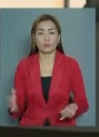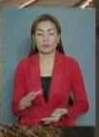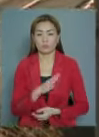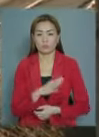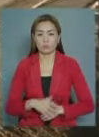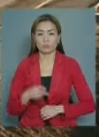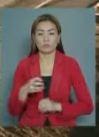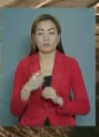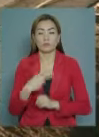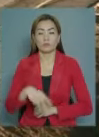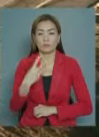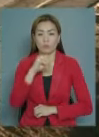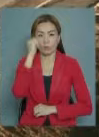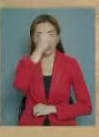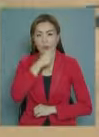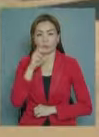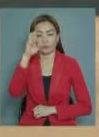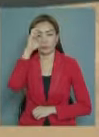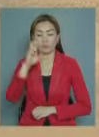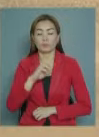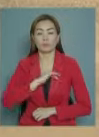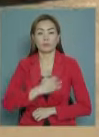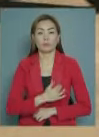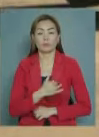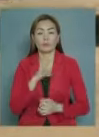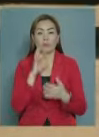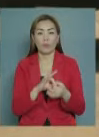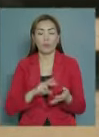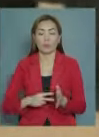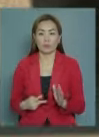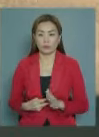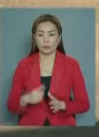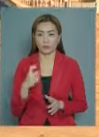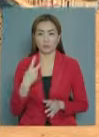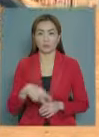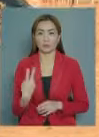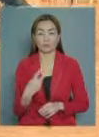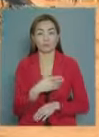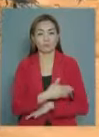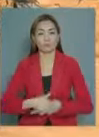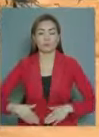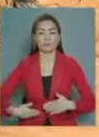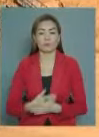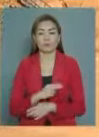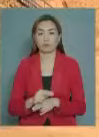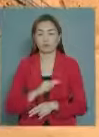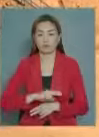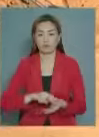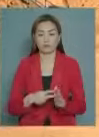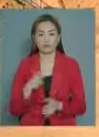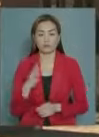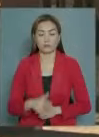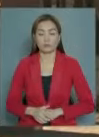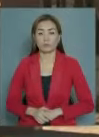берілді. 2023 жылы мемлекеттік жекешелік әріптестік аясында 122 көшені жарықтандыру